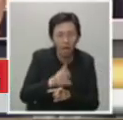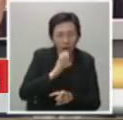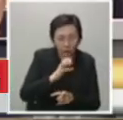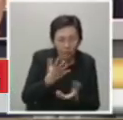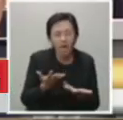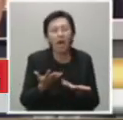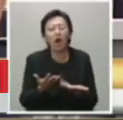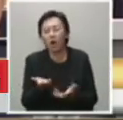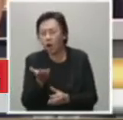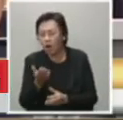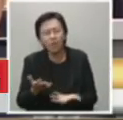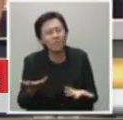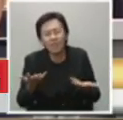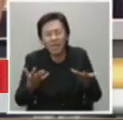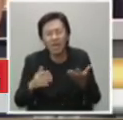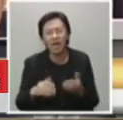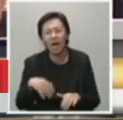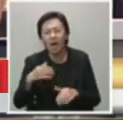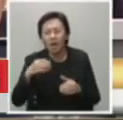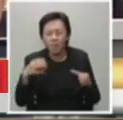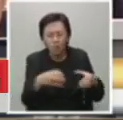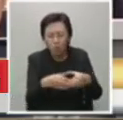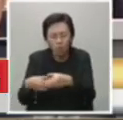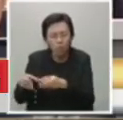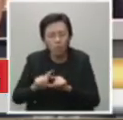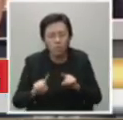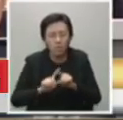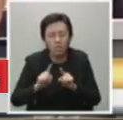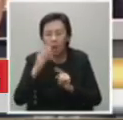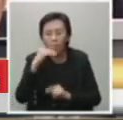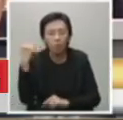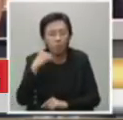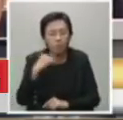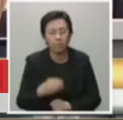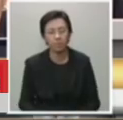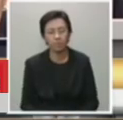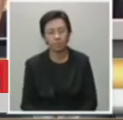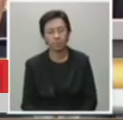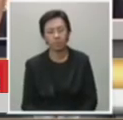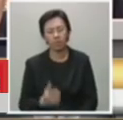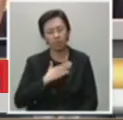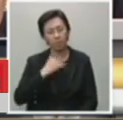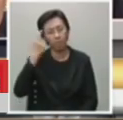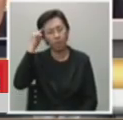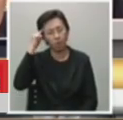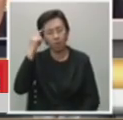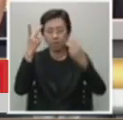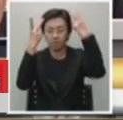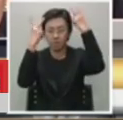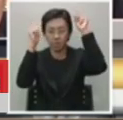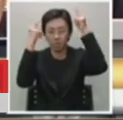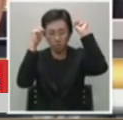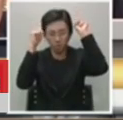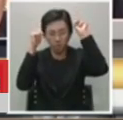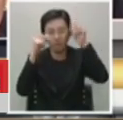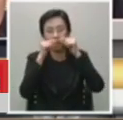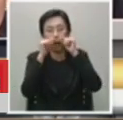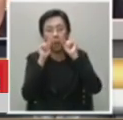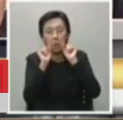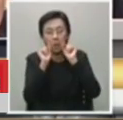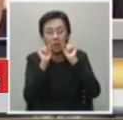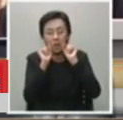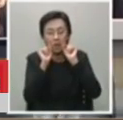วงหนังยางวงก็พูดกันเยอะท่านประธานครับผมก็เลยไม่รู้ว่าท่านนายกรัฐมนตรีเนี่ยว่าหลังทั้งติดหนวดเนี่ยนะ